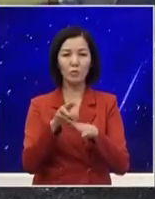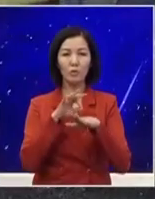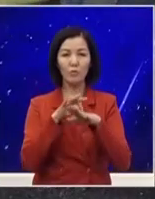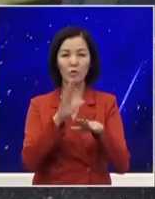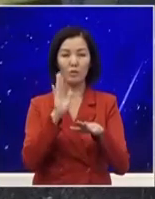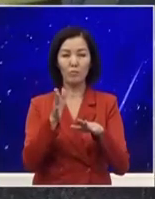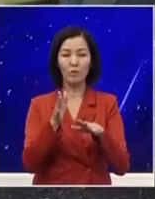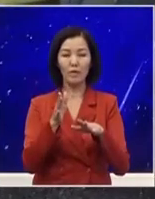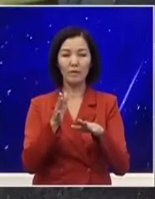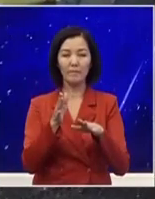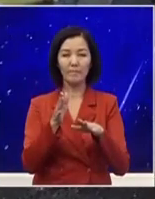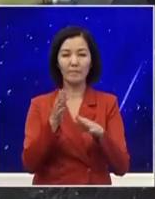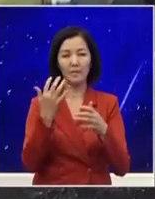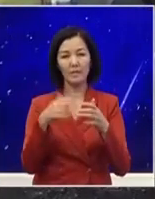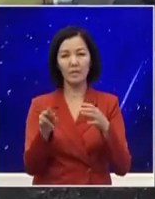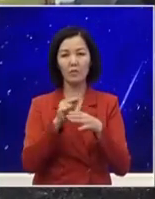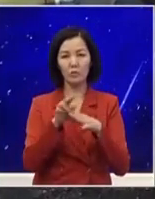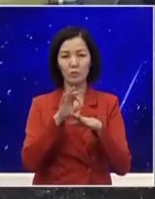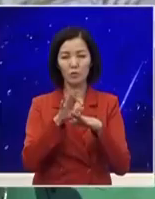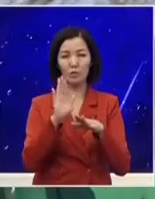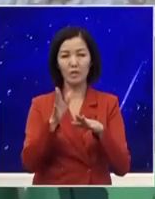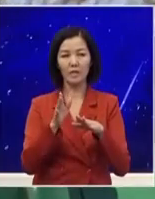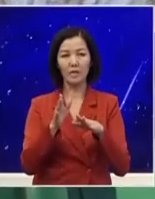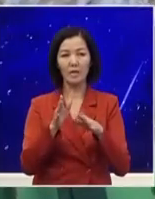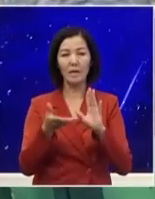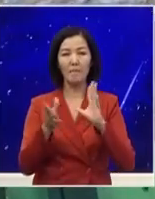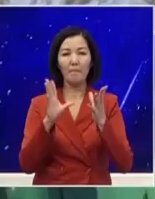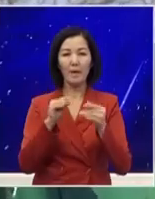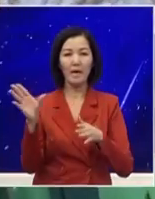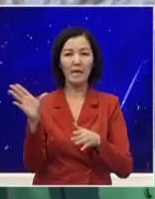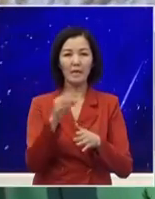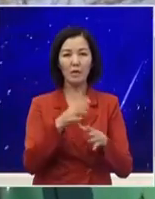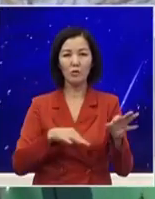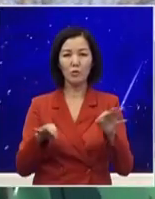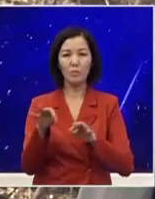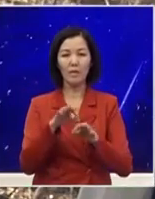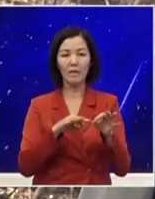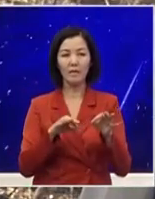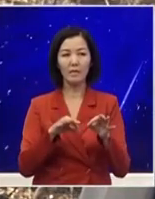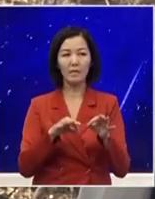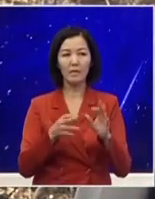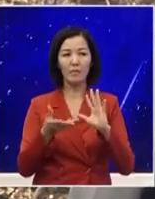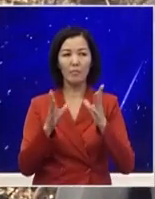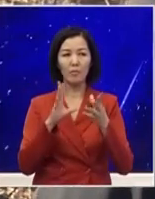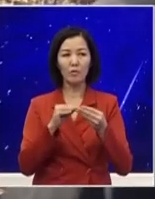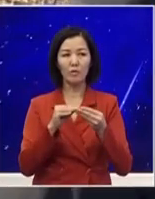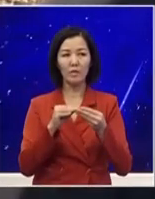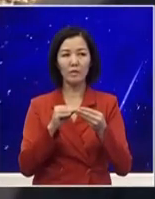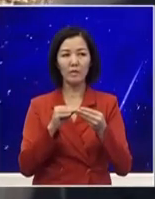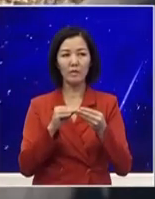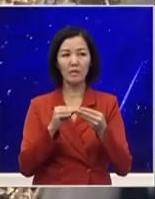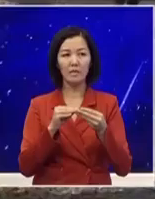көшеге орташа жөндеу жұмыстары жүргізілуде. Барлық жобалар бойынша